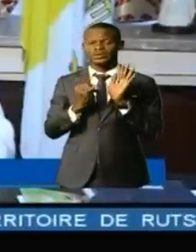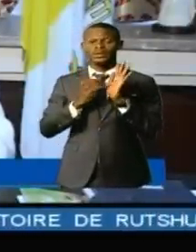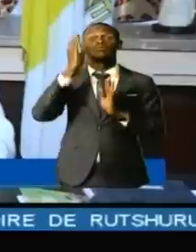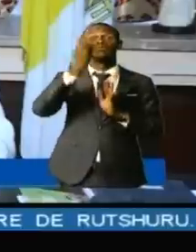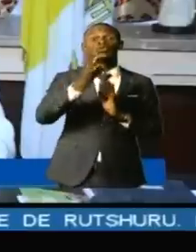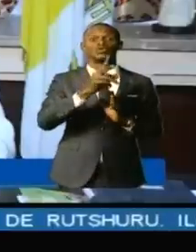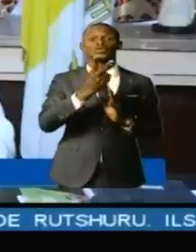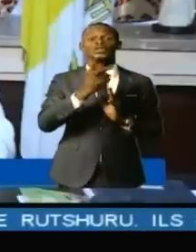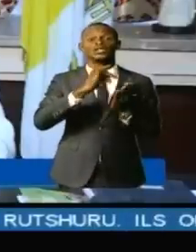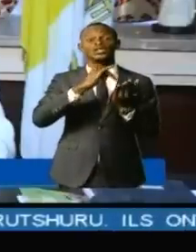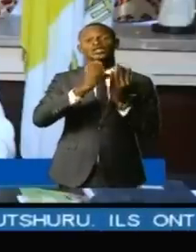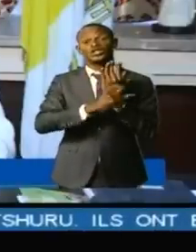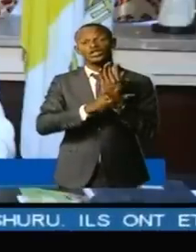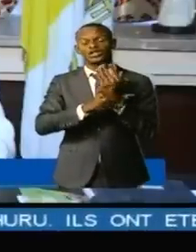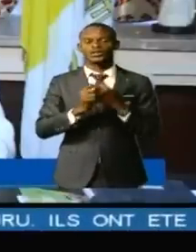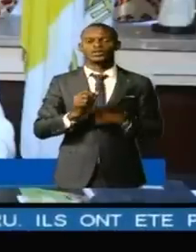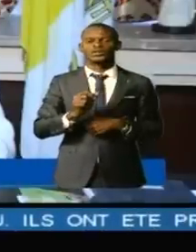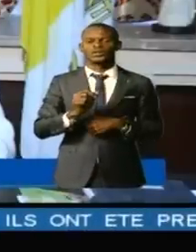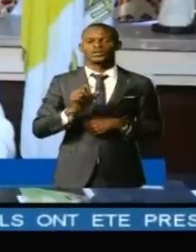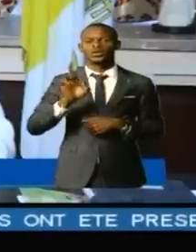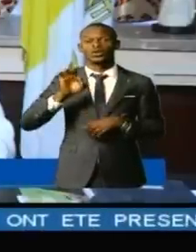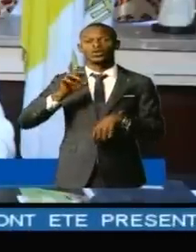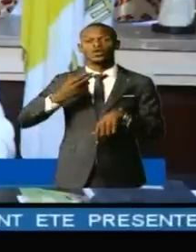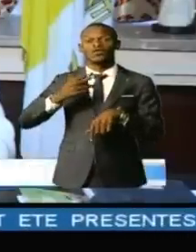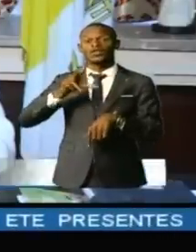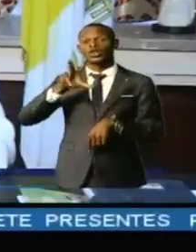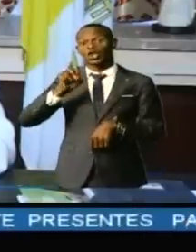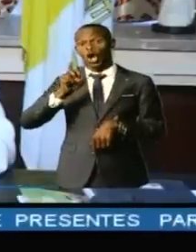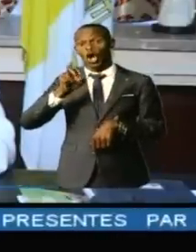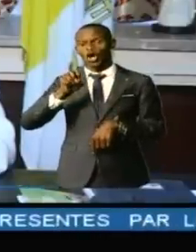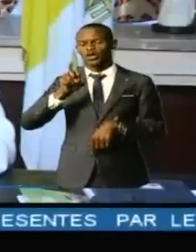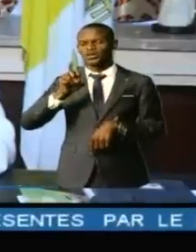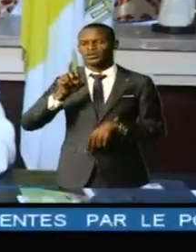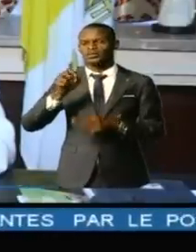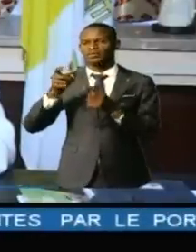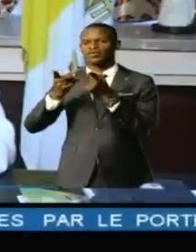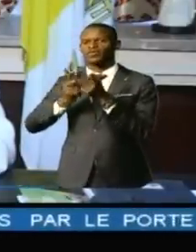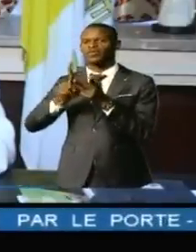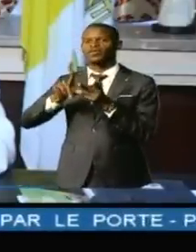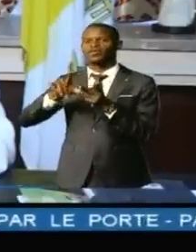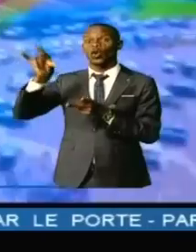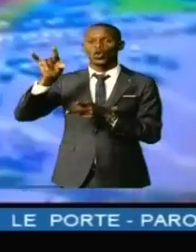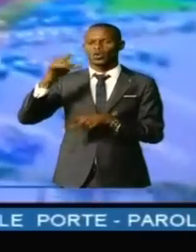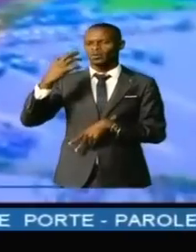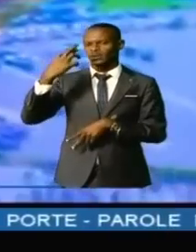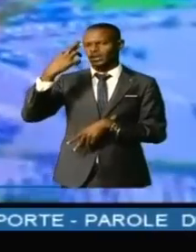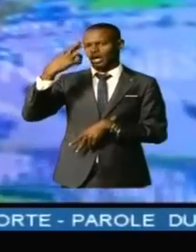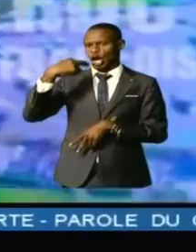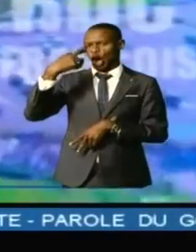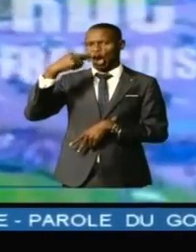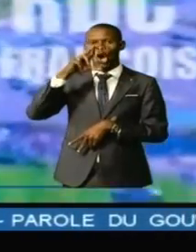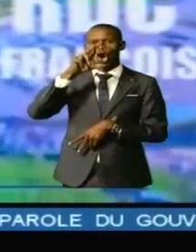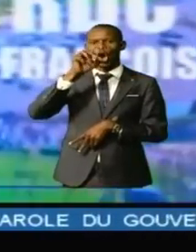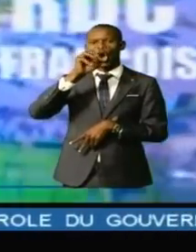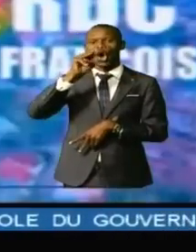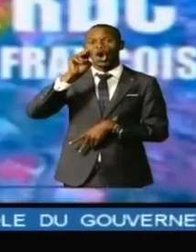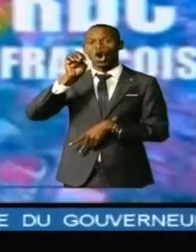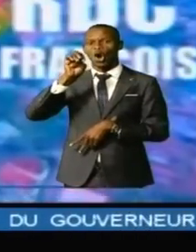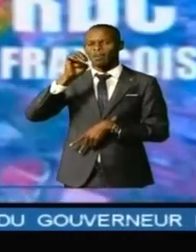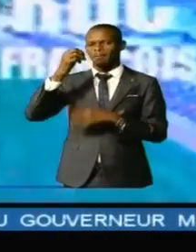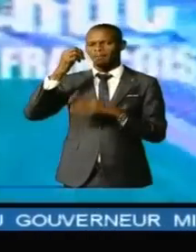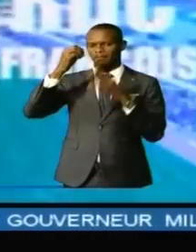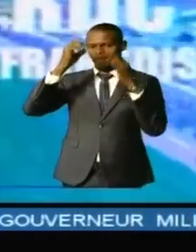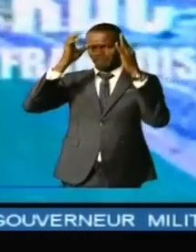9h30, départ en avion de l'aéroport international de Rome pour Kinshasa. 16h, arrivée